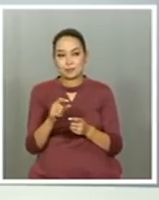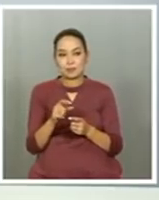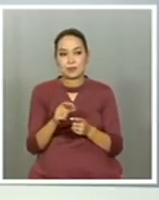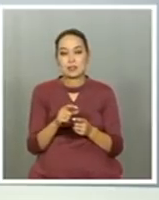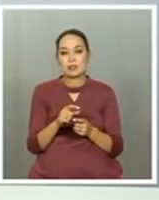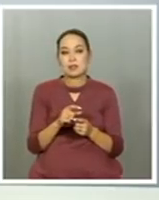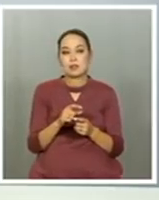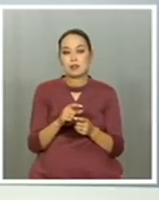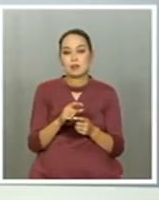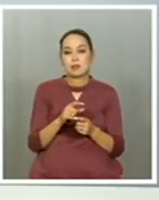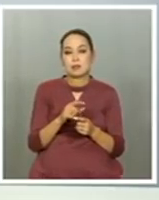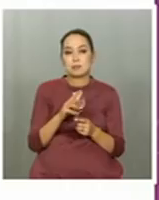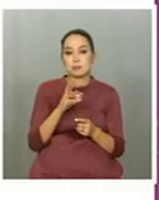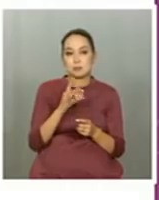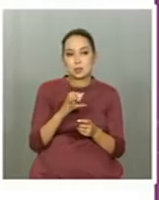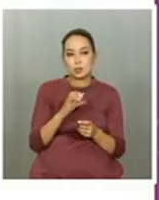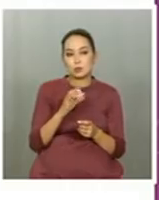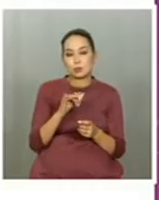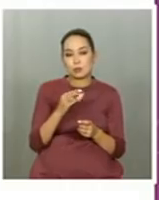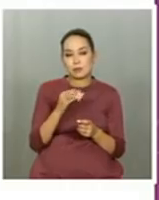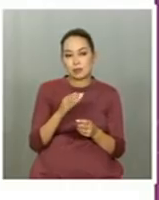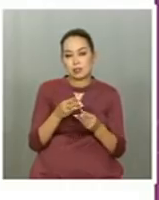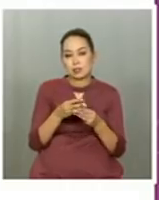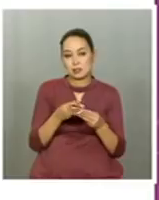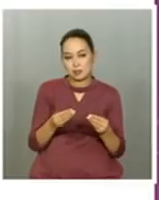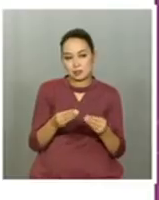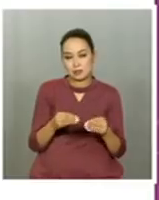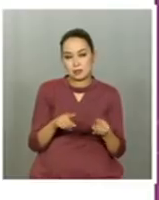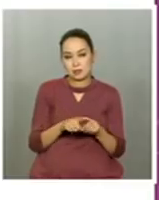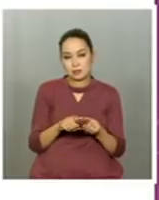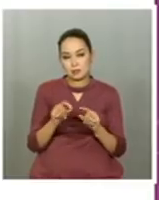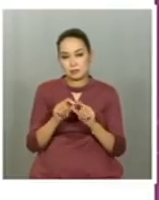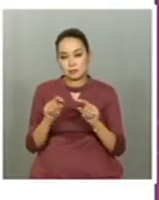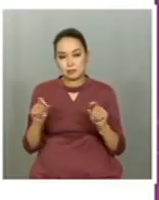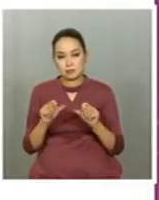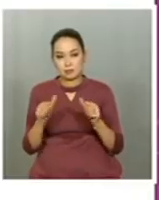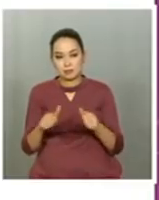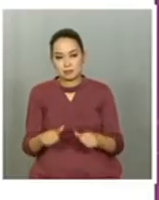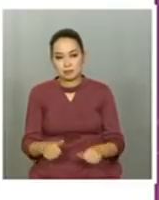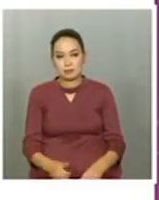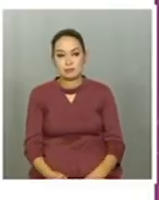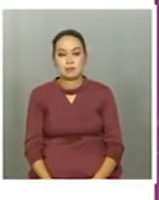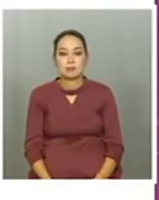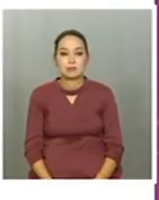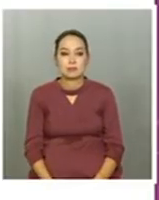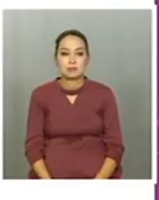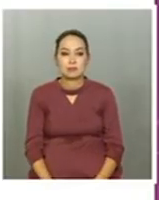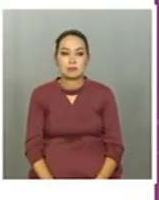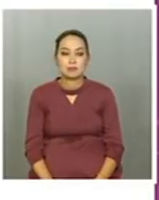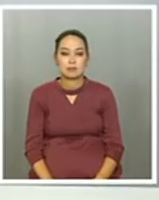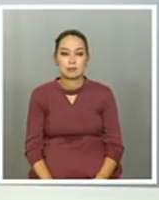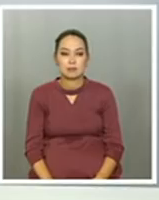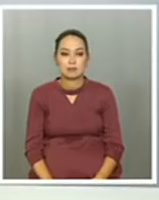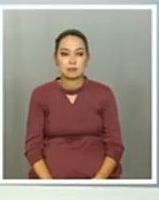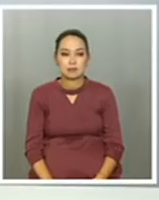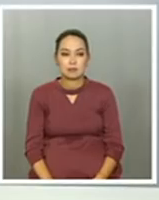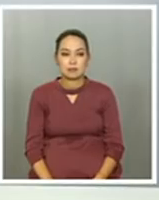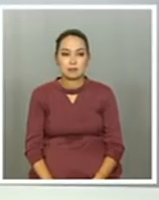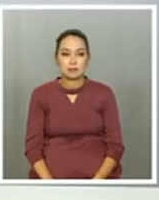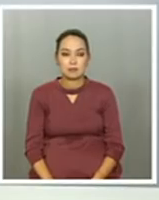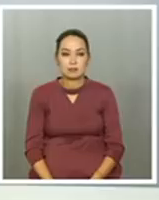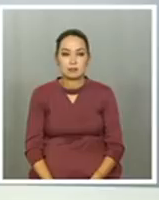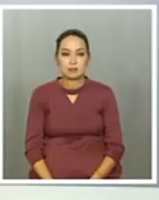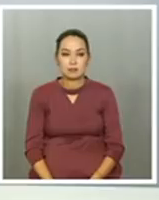сульфатының ертіндісі осы жердегі стакандағы және темір, яғни темір шеге болды. Темірдің мыс